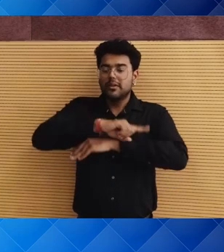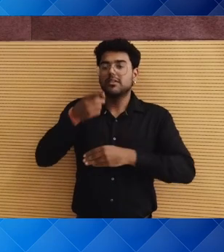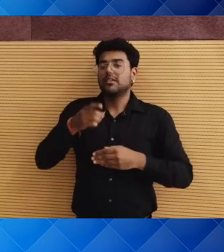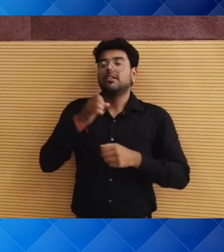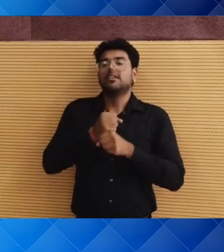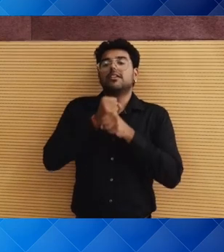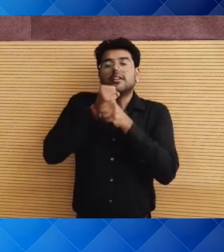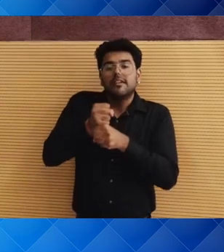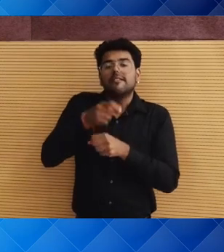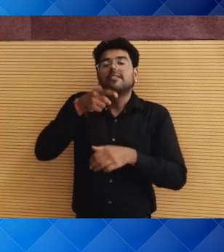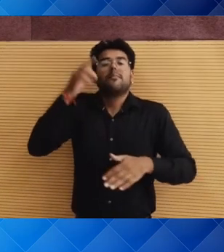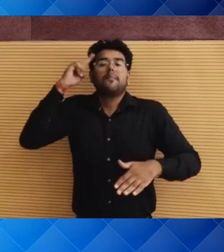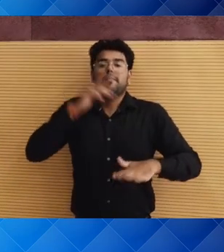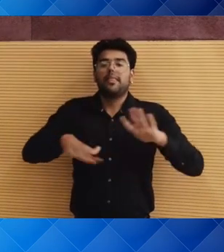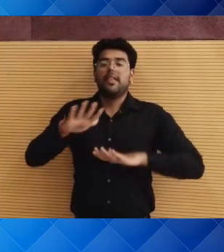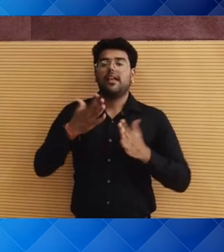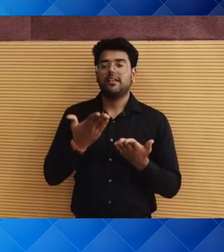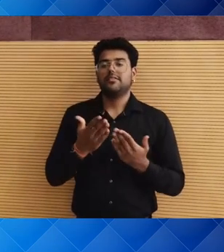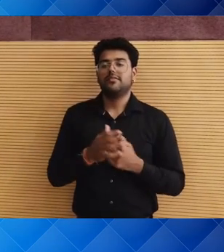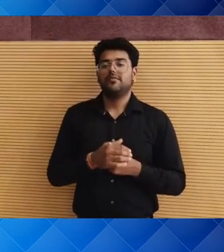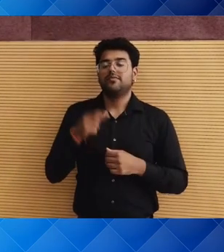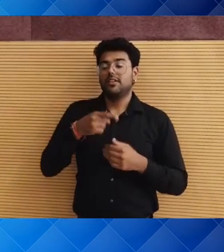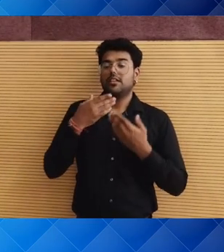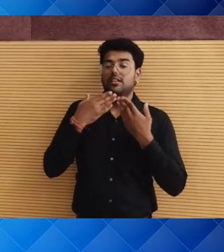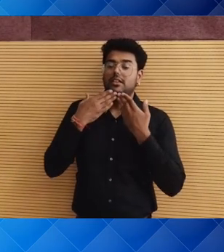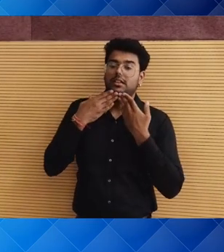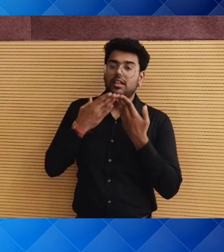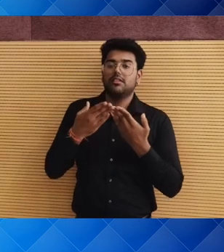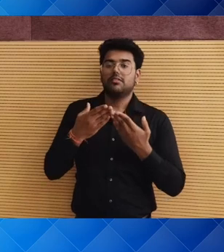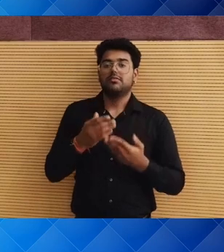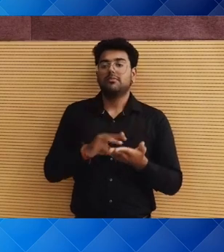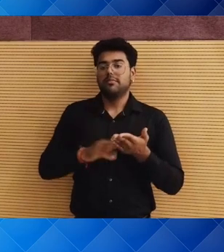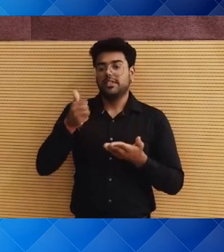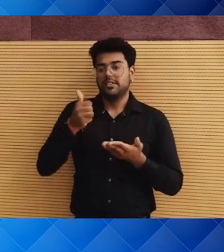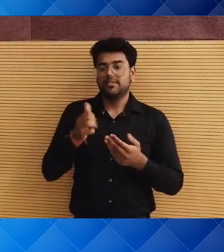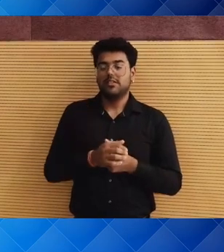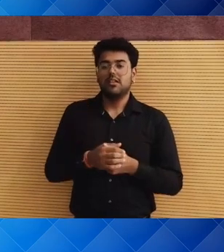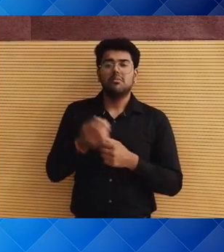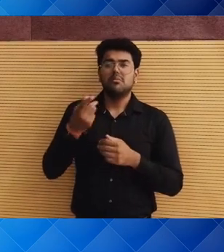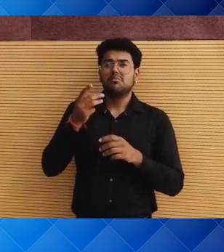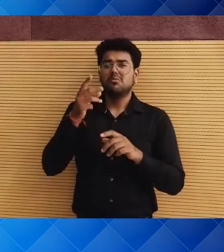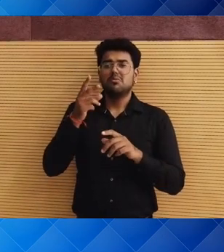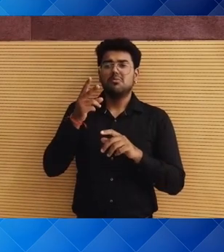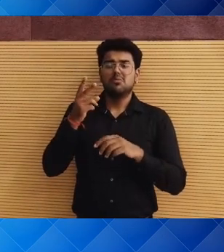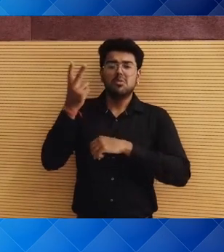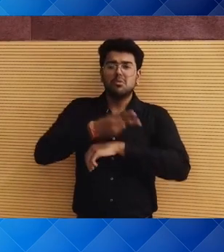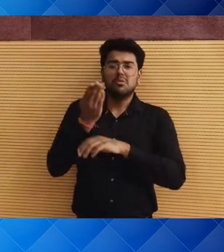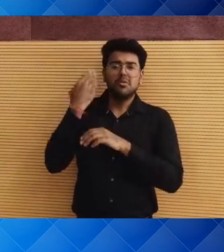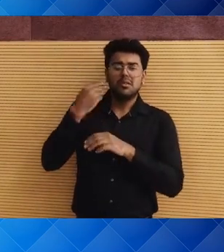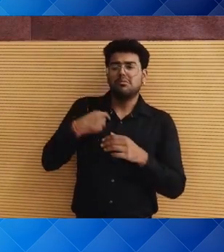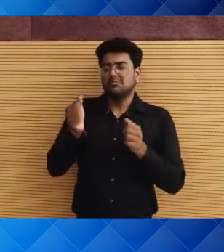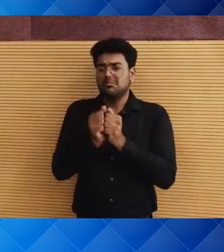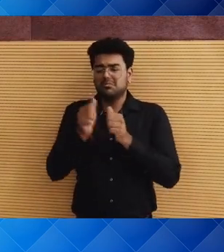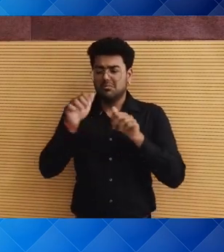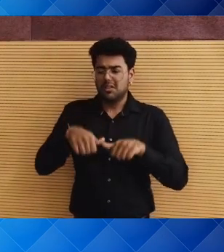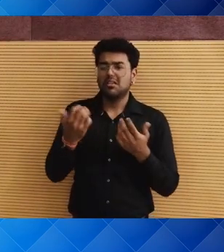देने के लिए ये रणनीति बनाई गई और इसका भी मैं श्रेय माननीय मंत्री जी को दूंगा। परसों ही हम बैठे और मंत्री जी ने एकदम कहा कि इसको